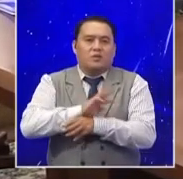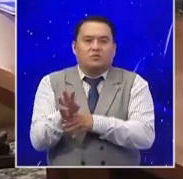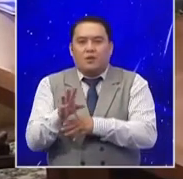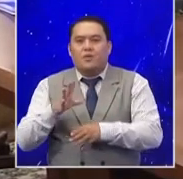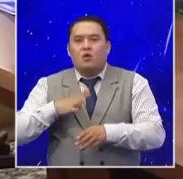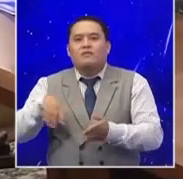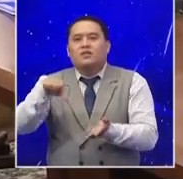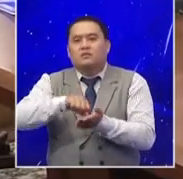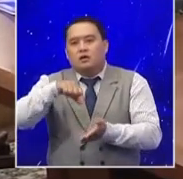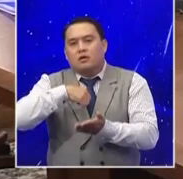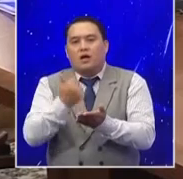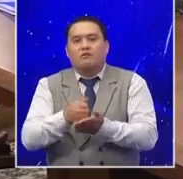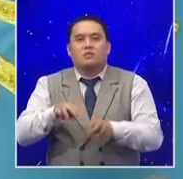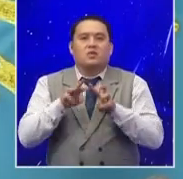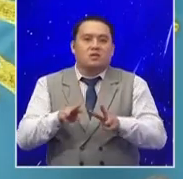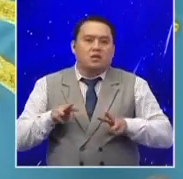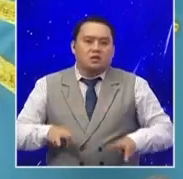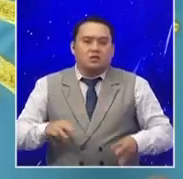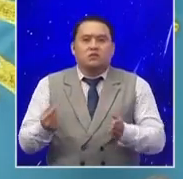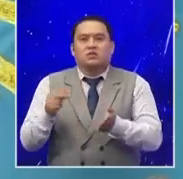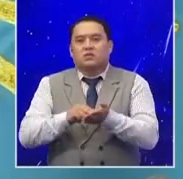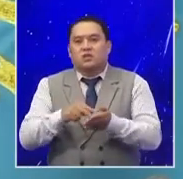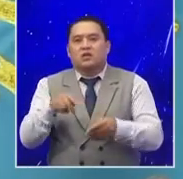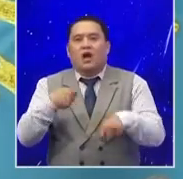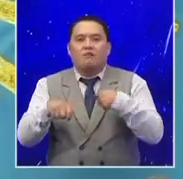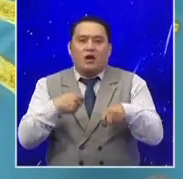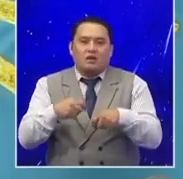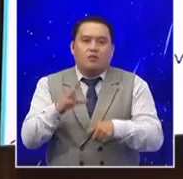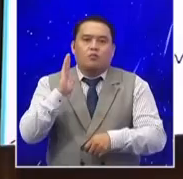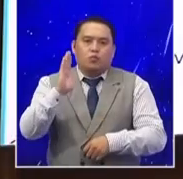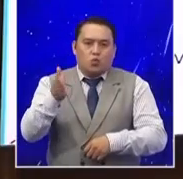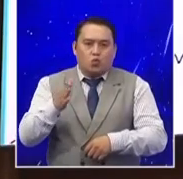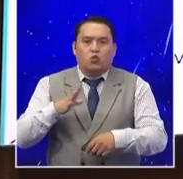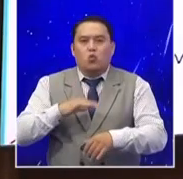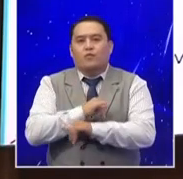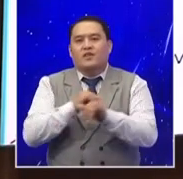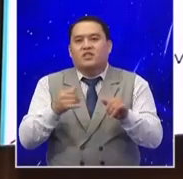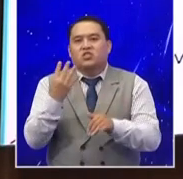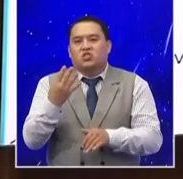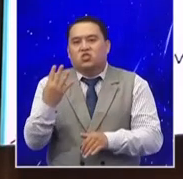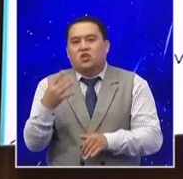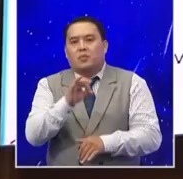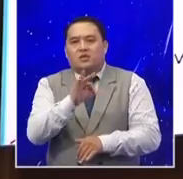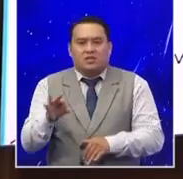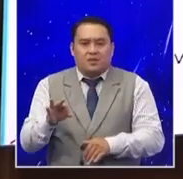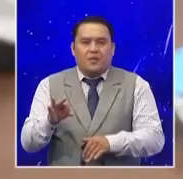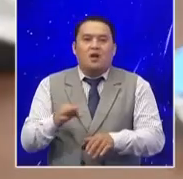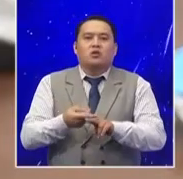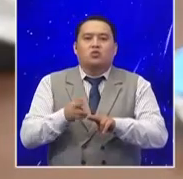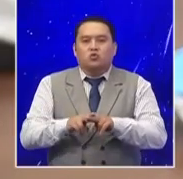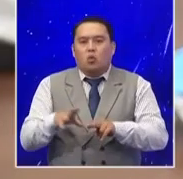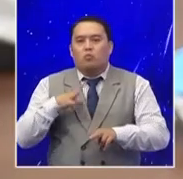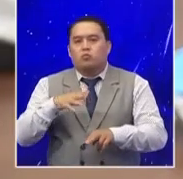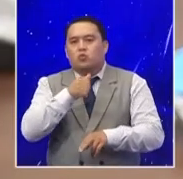отметил в своем выступлении Аскар Мамин, с начала года цены на социально значимые продовольственные товары увеличились на 4,4%, что,